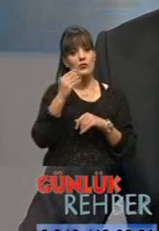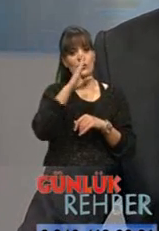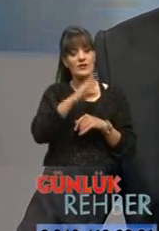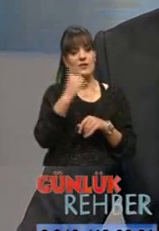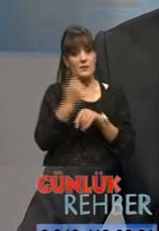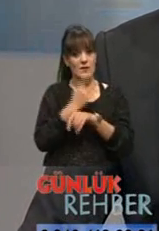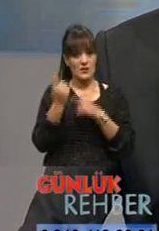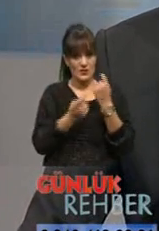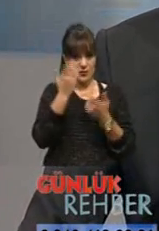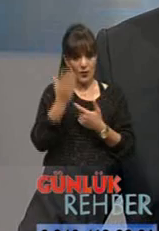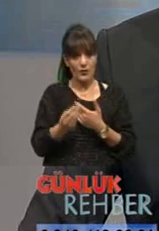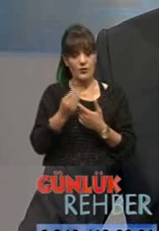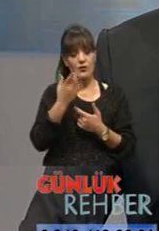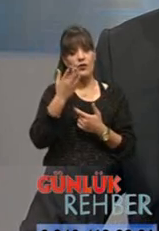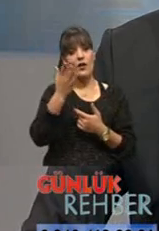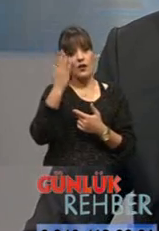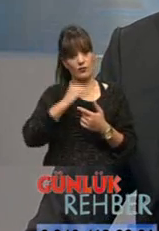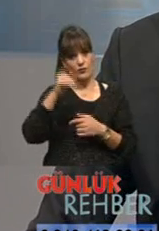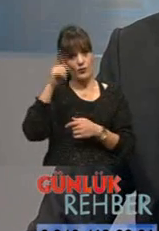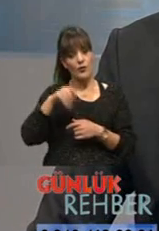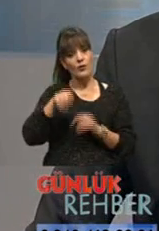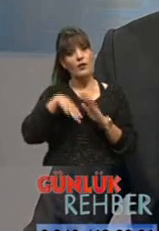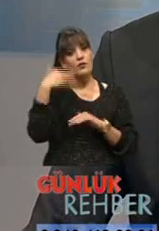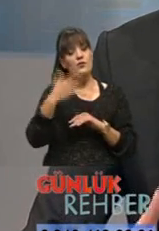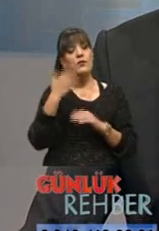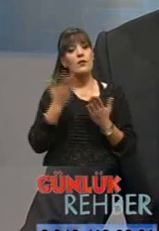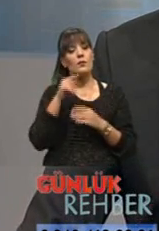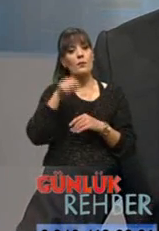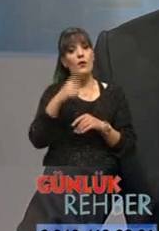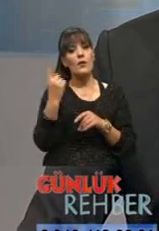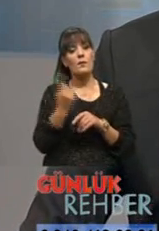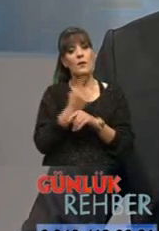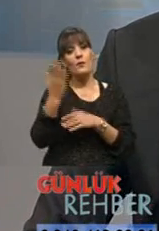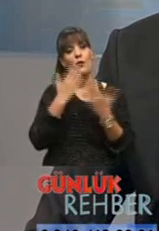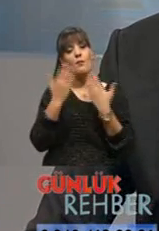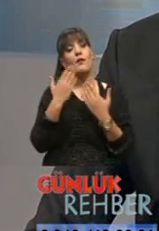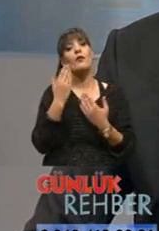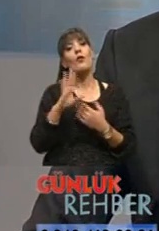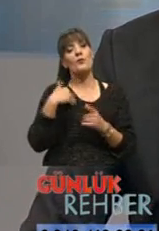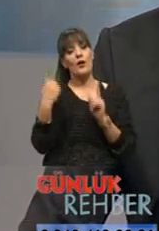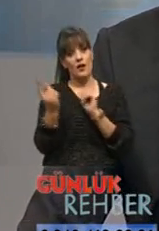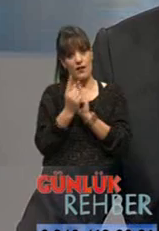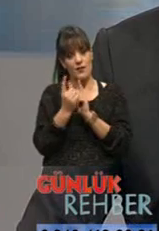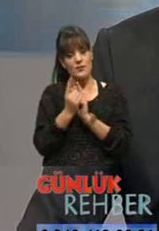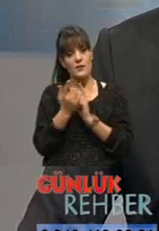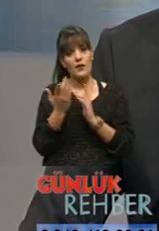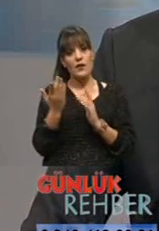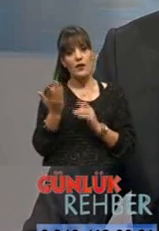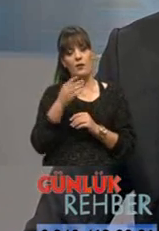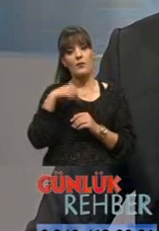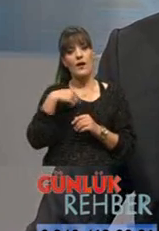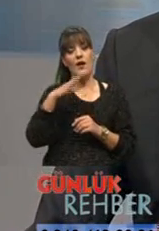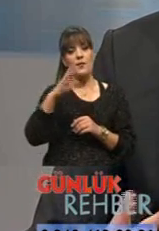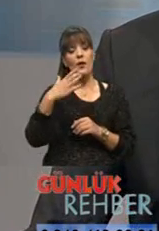ciddi bir iş olduğunu farkına varıyorlar. Ondan sonra tabii böyle bir muhabbet olmuyor aramızda. Ama tabii